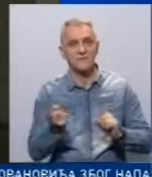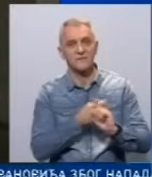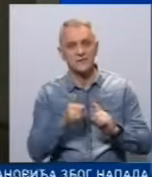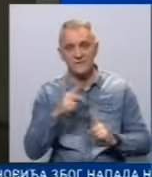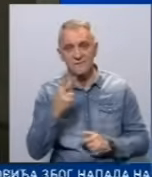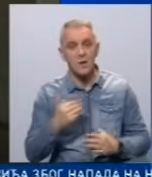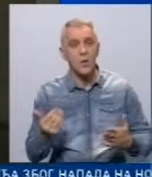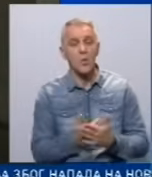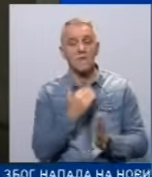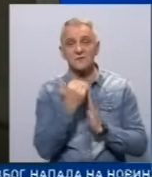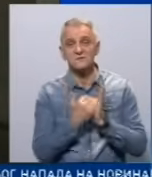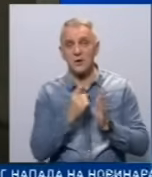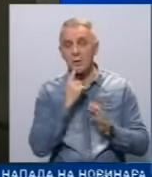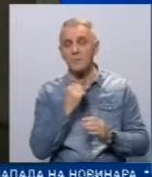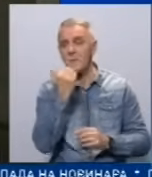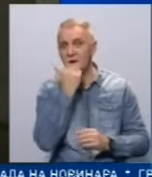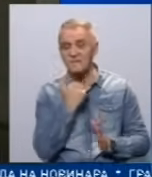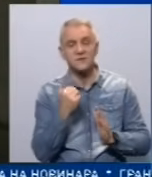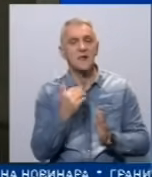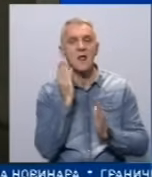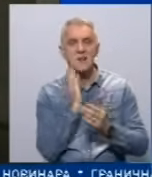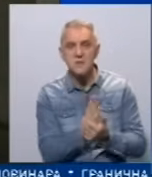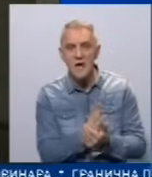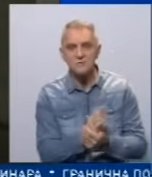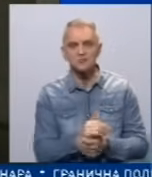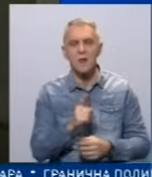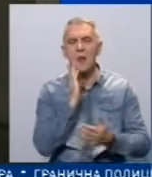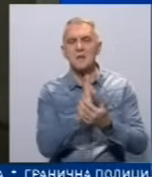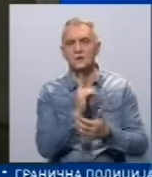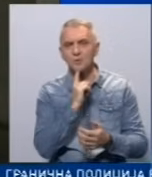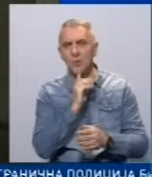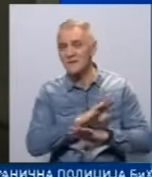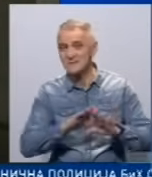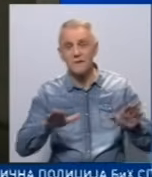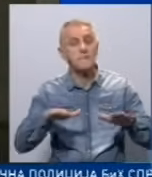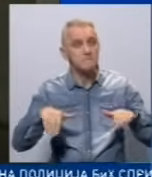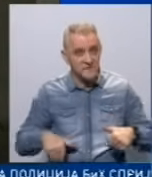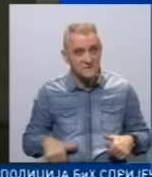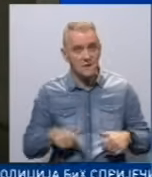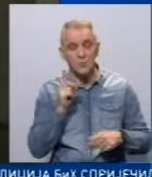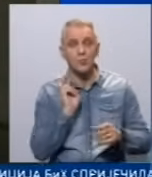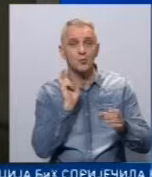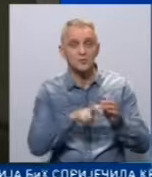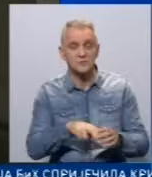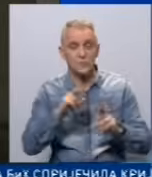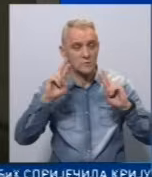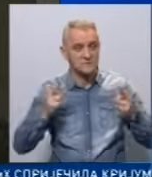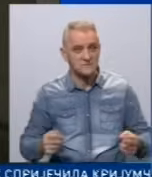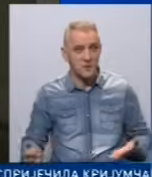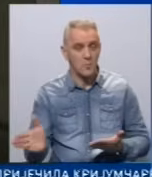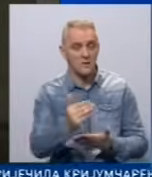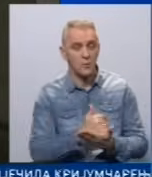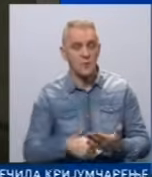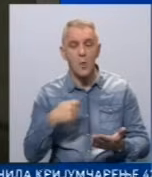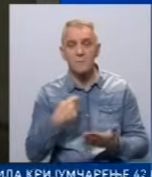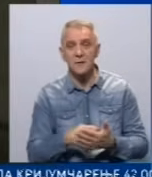Novi zakon koji bi na pravedniji način, možda na način na koji bi svi pristali da učestvuju u sistemu prikupljanja pretplate